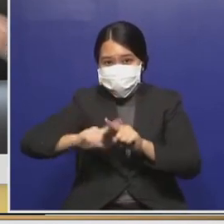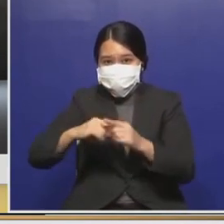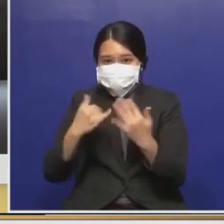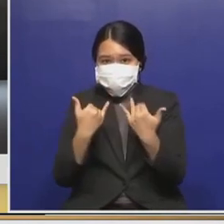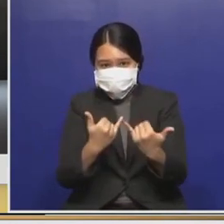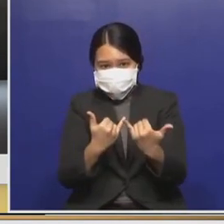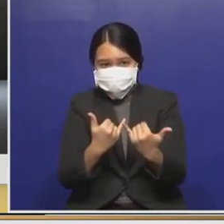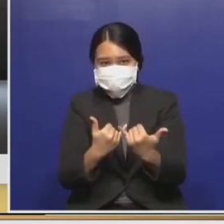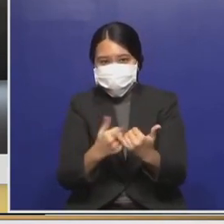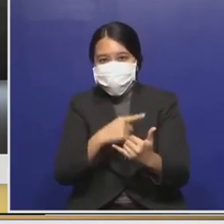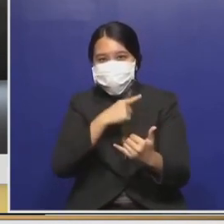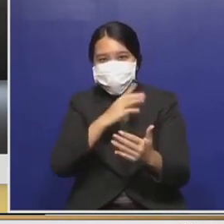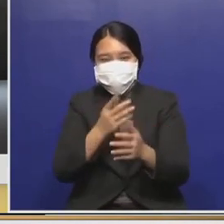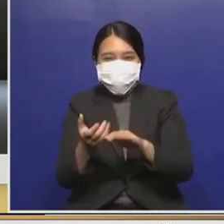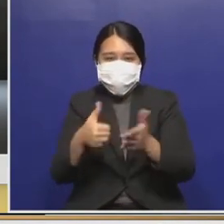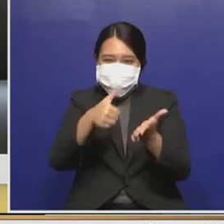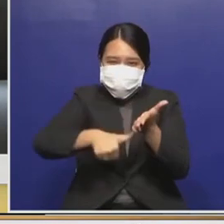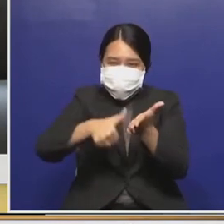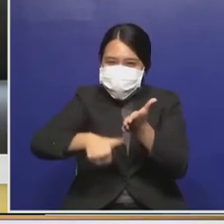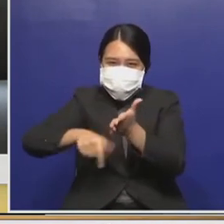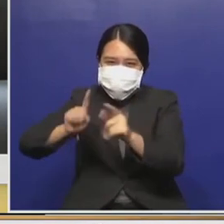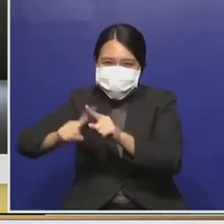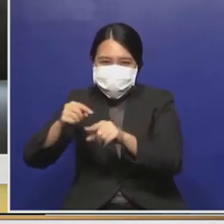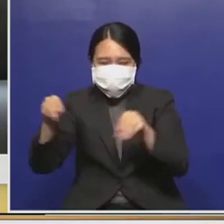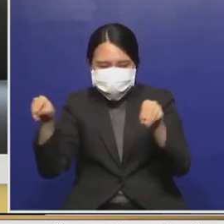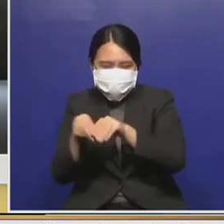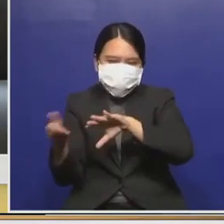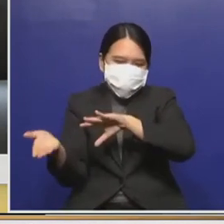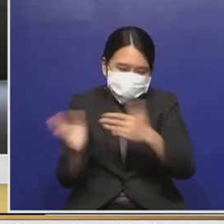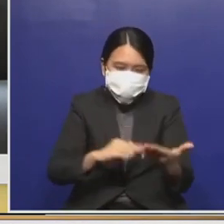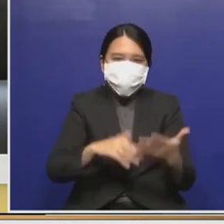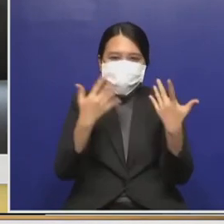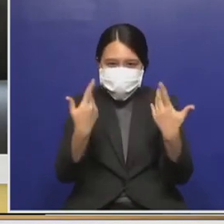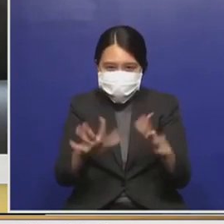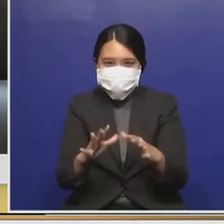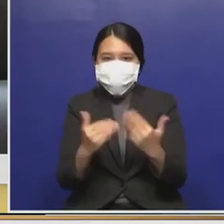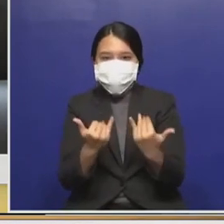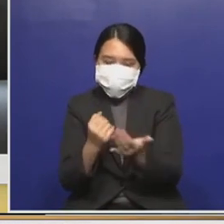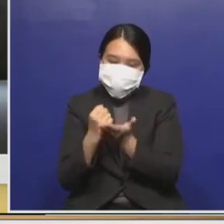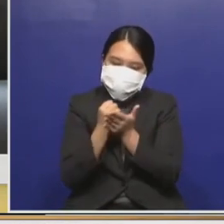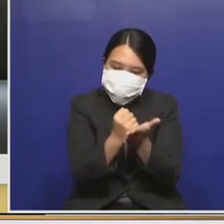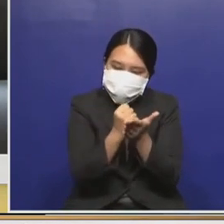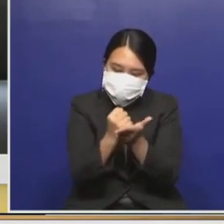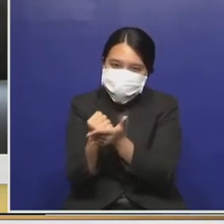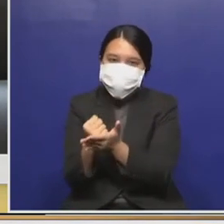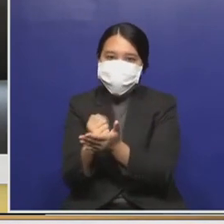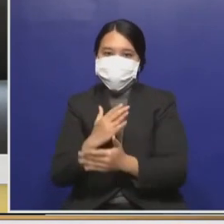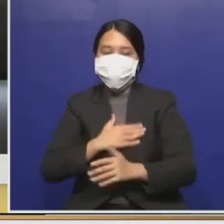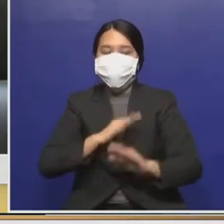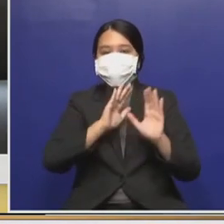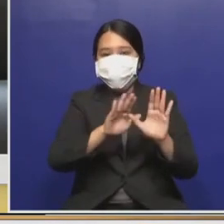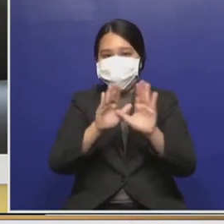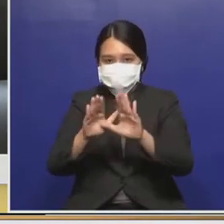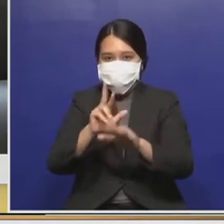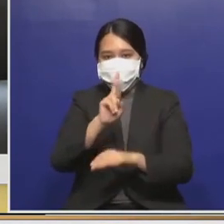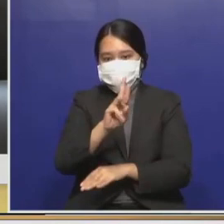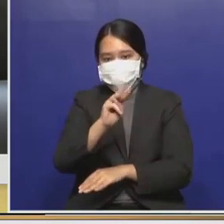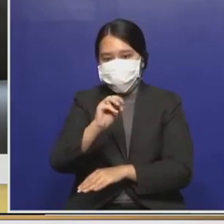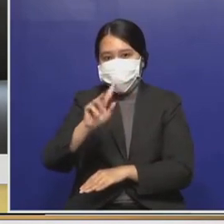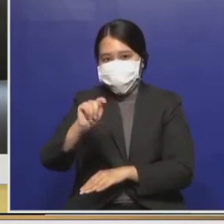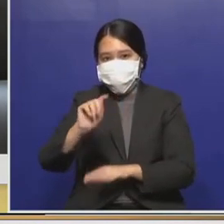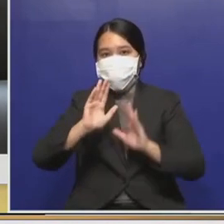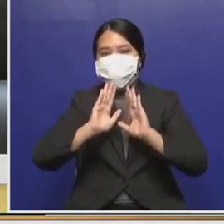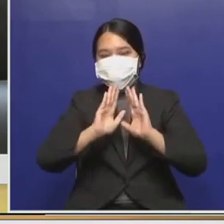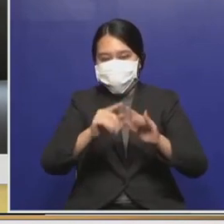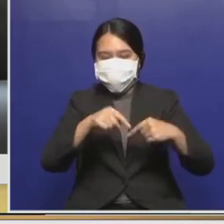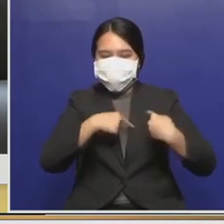าลจะตายหาหมแล้วจะโทษ จะลมหายตายจากหมดแล้วช่วยเหือกันะครับผมฝากท่านรตดความจิใจครับ